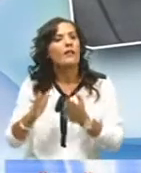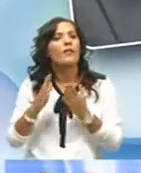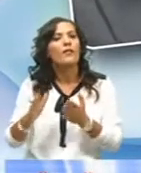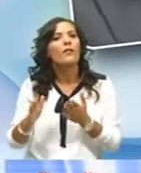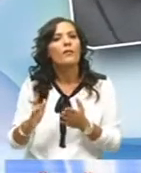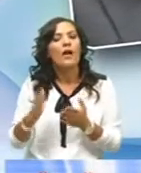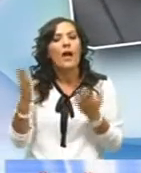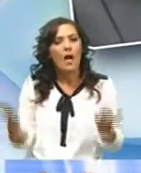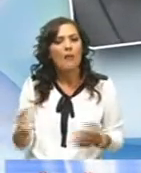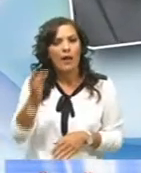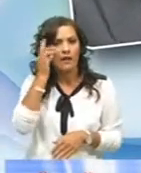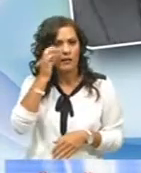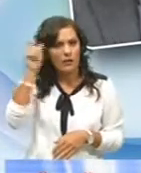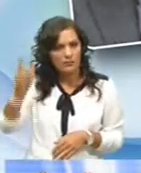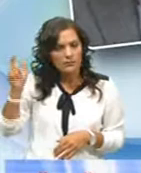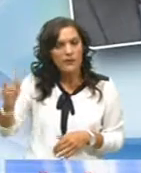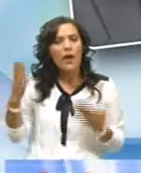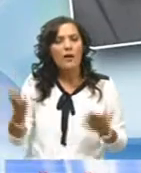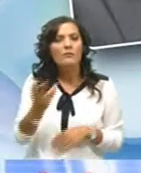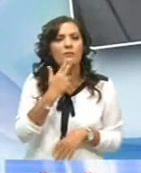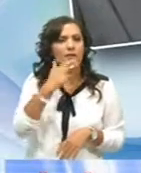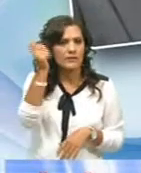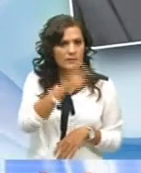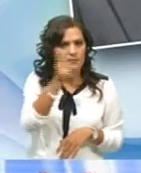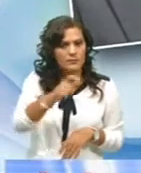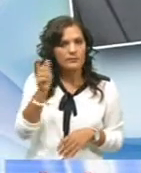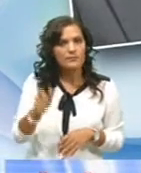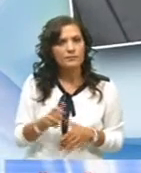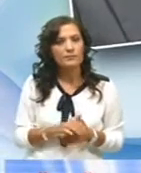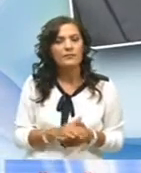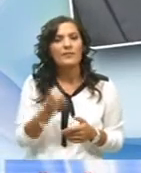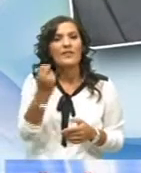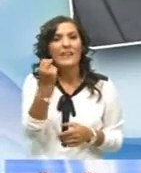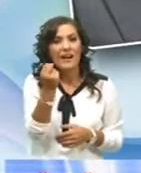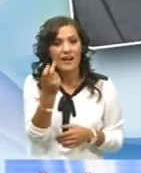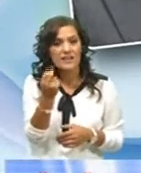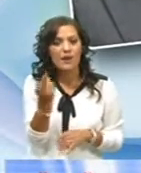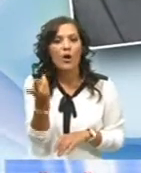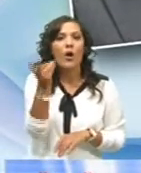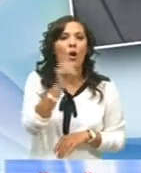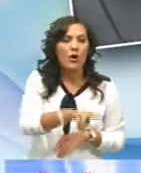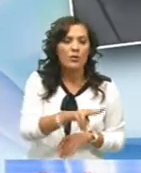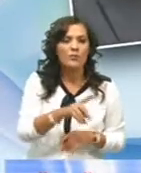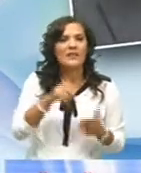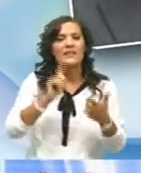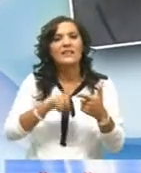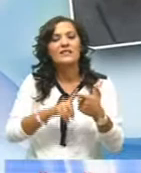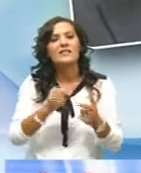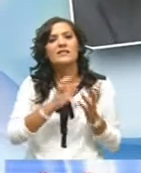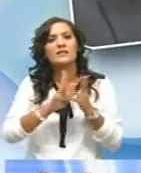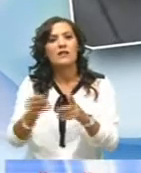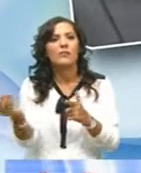bu hem erkeklerde hem Kadınlarda da kanserden ölümlerden ikinci